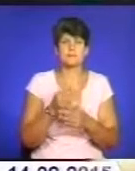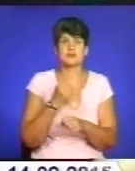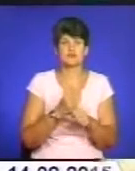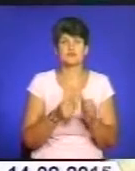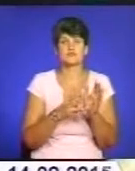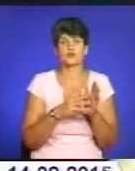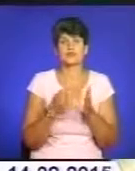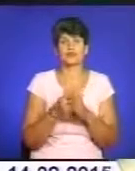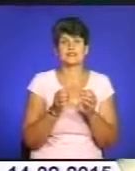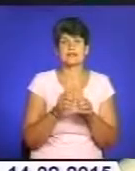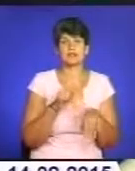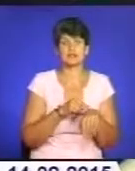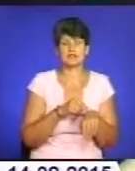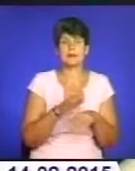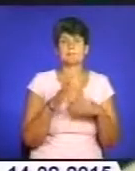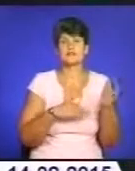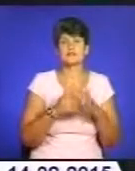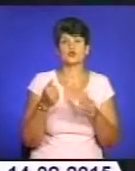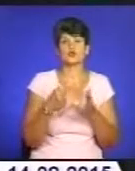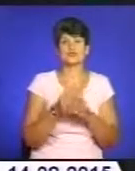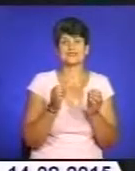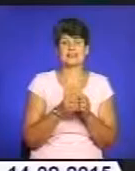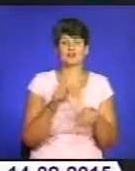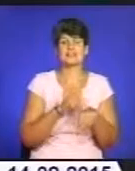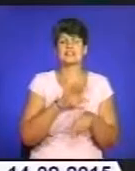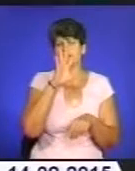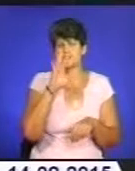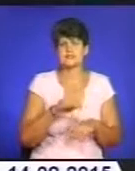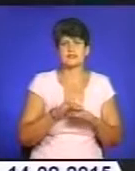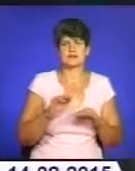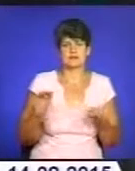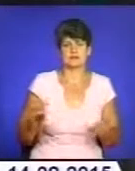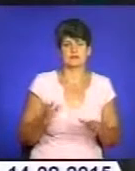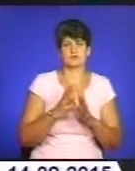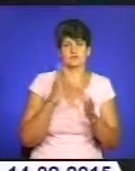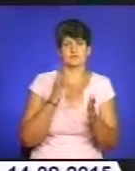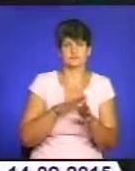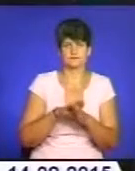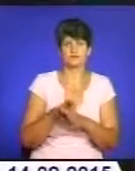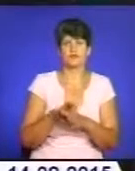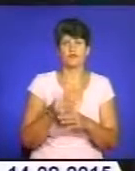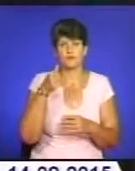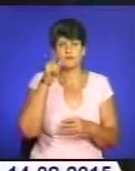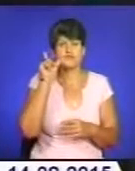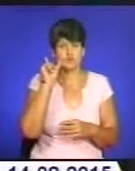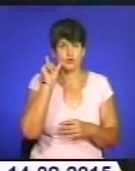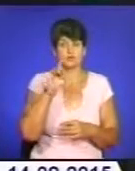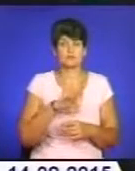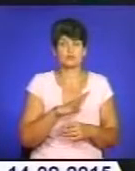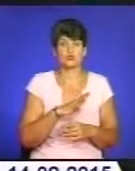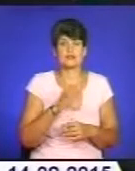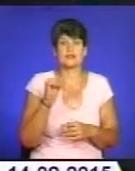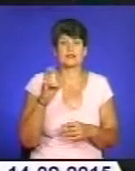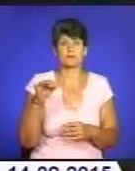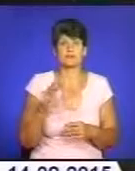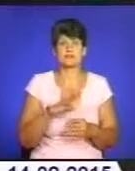8 до 10 години, і практично до 10 години всі діти проходять цей. Наприклад, після вчора у нас було на ентеробіоз, склалася